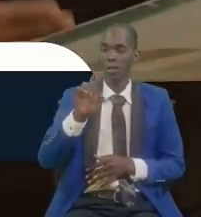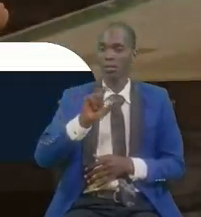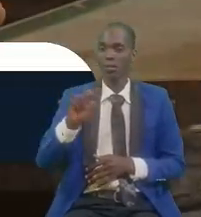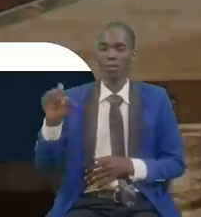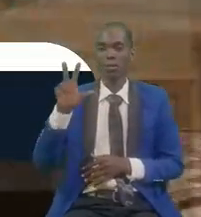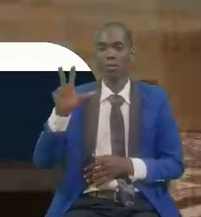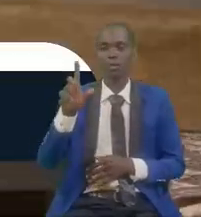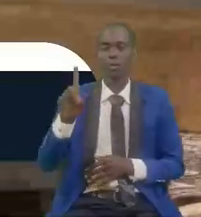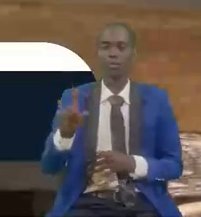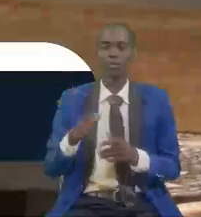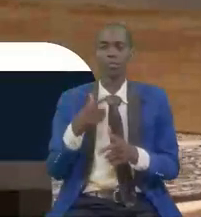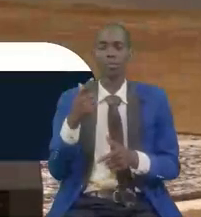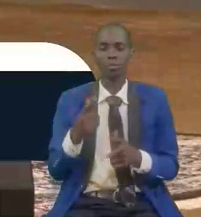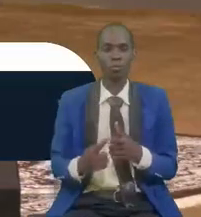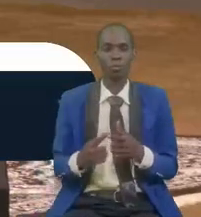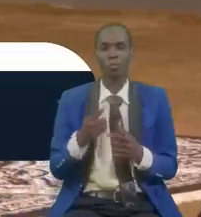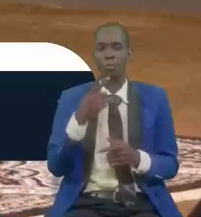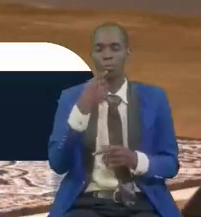8, 31. Jean